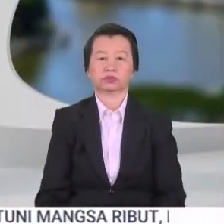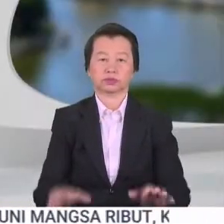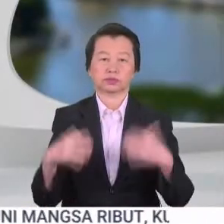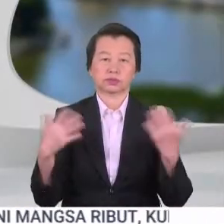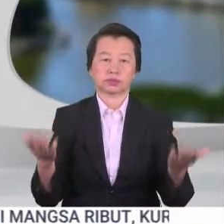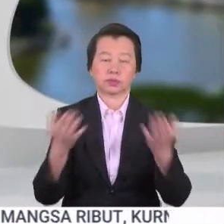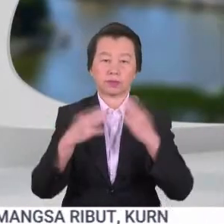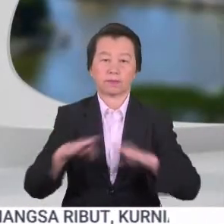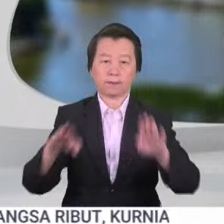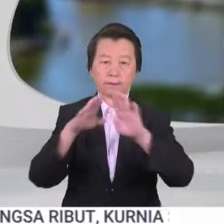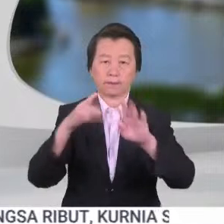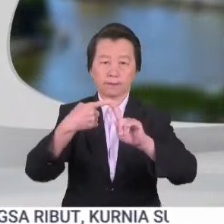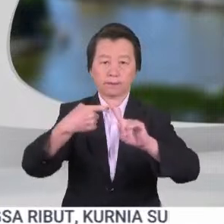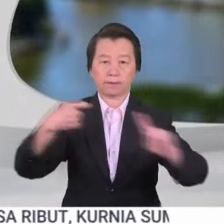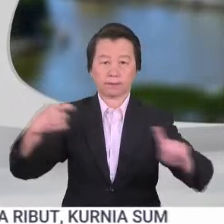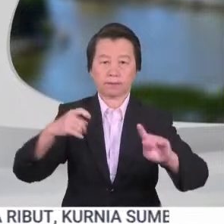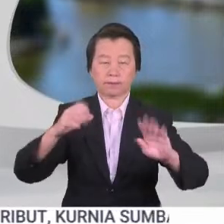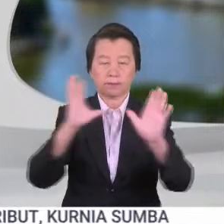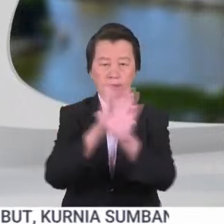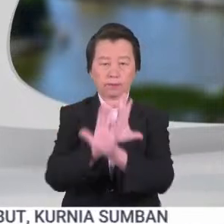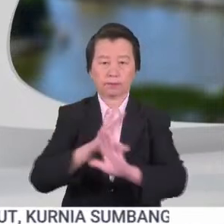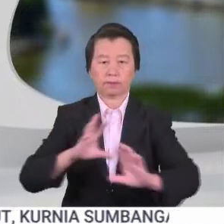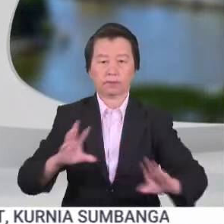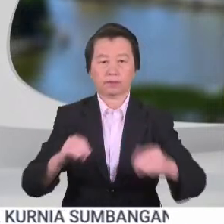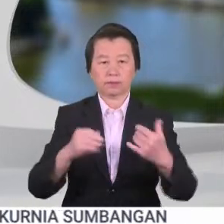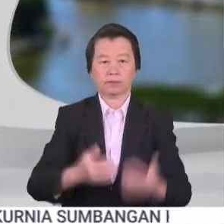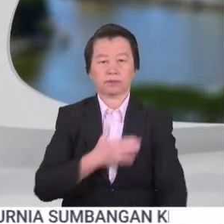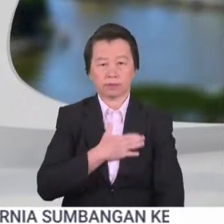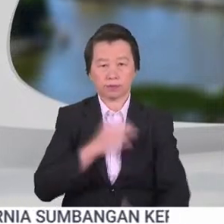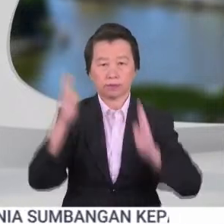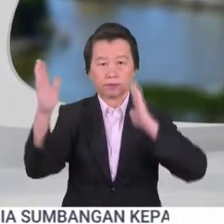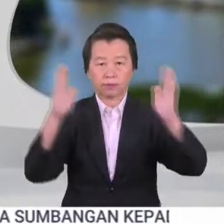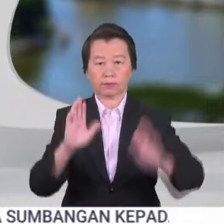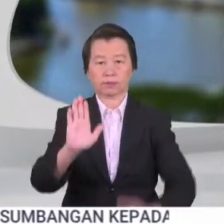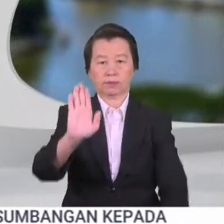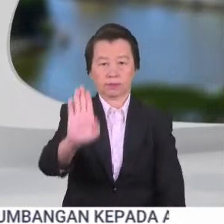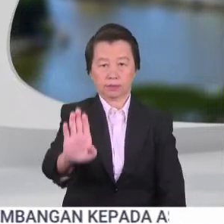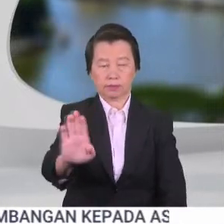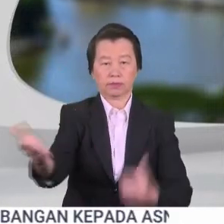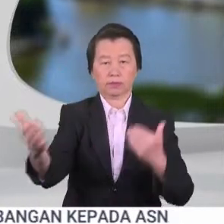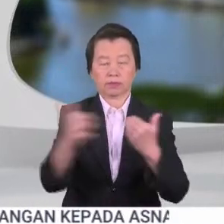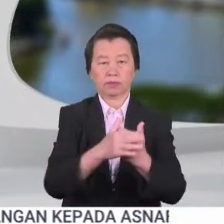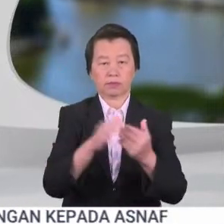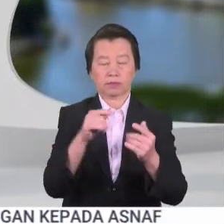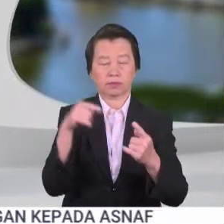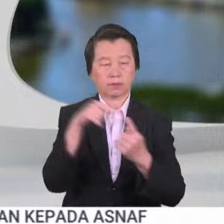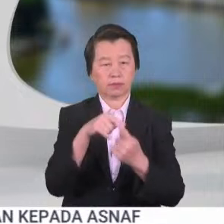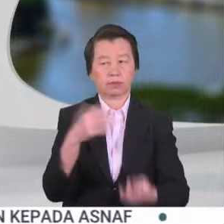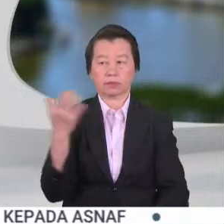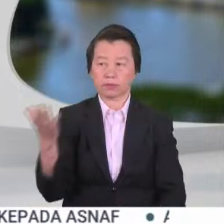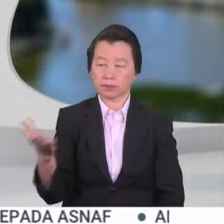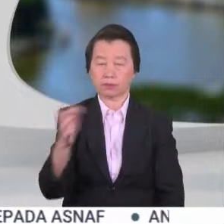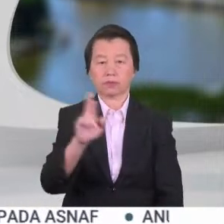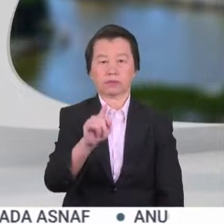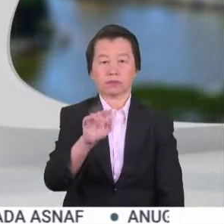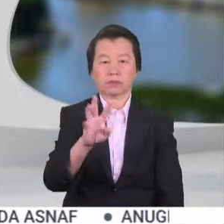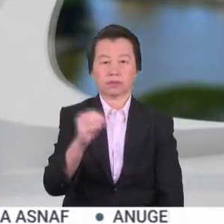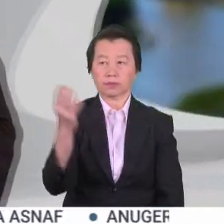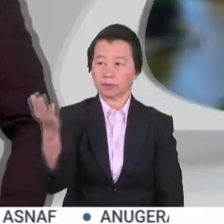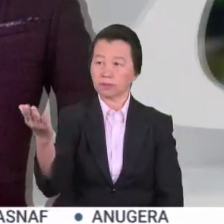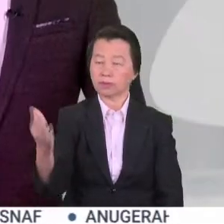saudara perkongsian itu tadi mengakhiri berita dari Sarawak salam Malaysia Madani kembali bersama Nurul untuk berita seterusnya